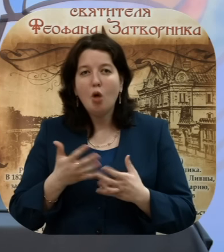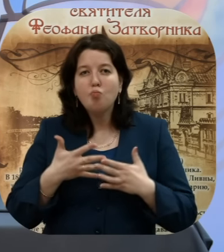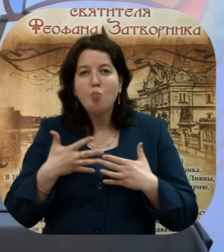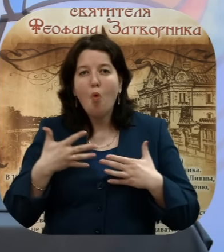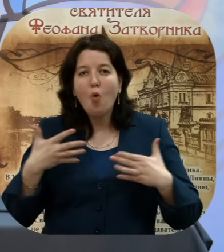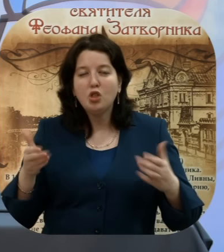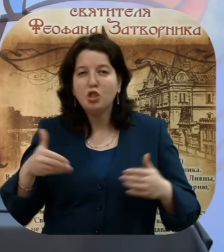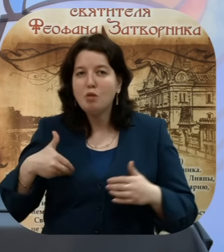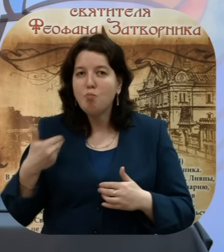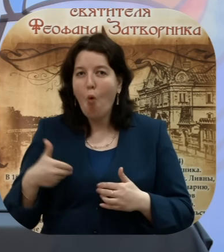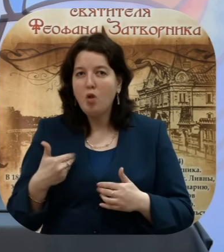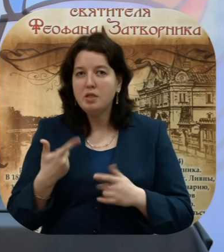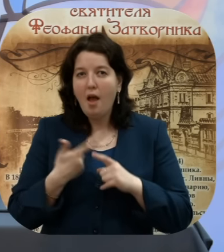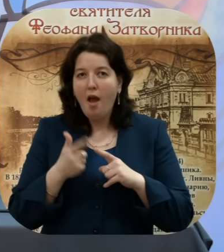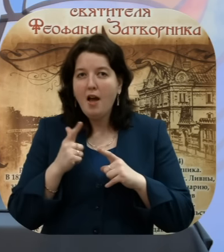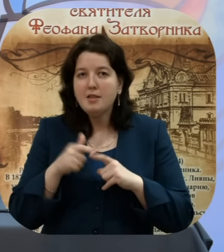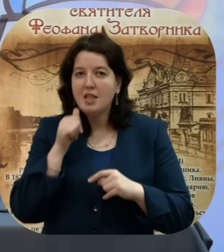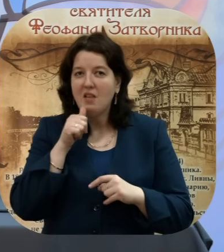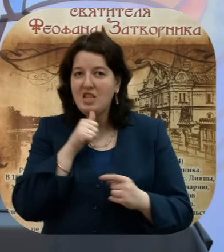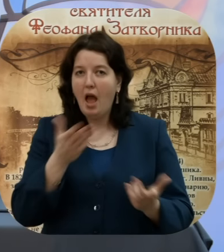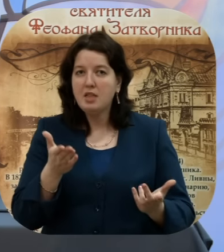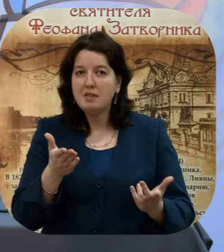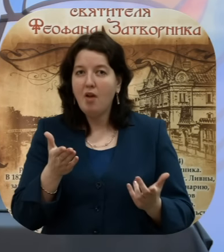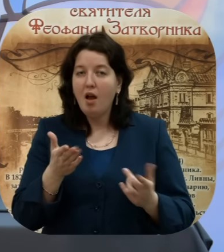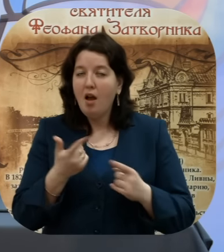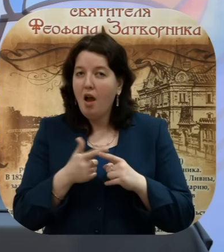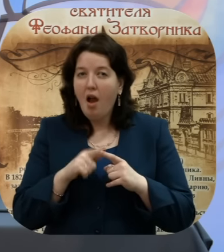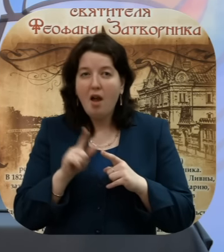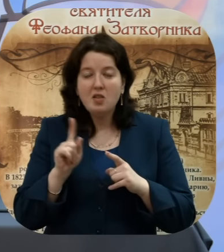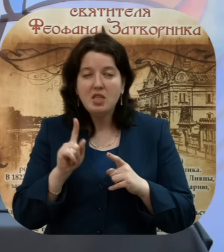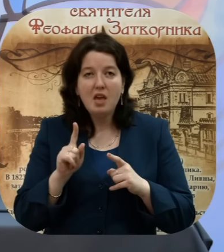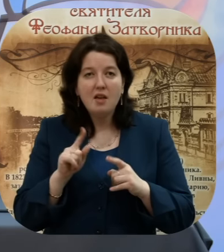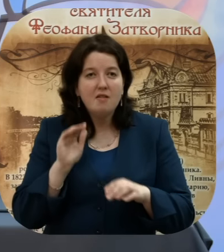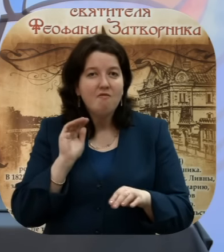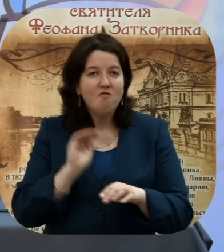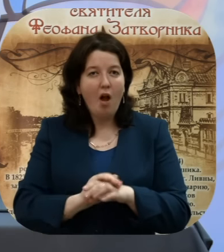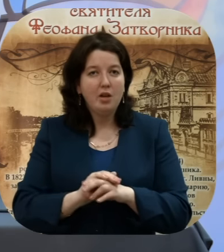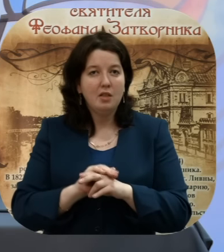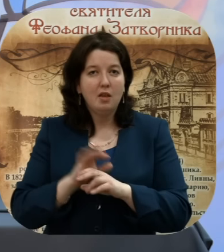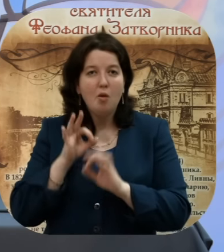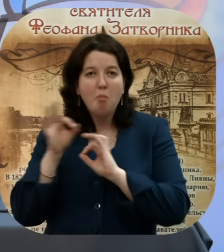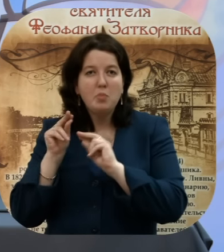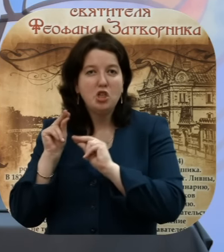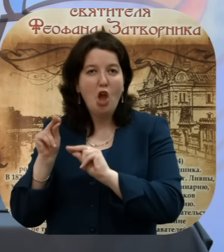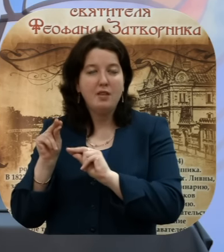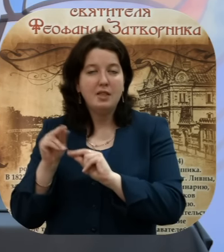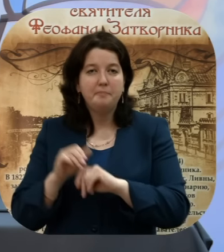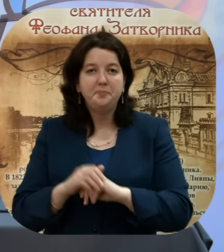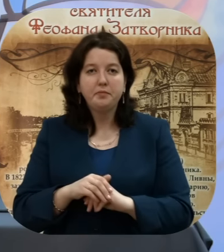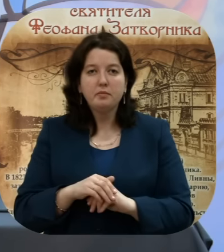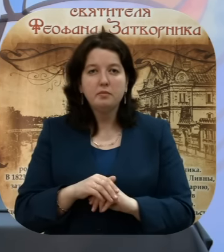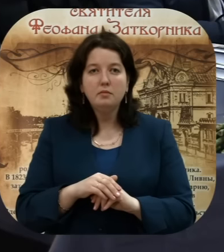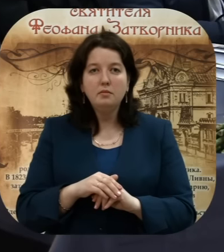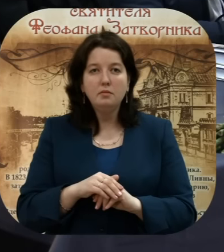пользу от причастия, а не просто сам факт причащения. Вот так.